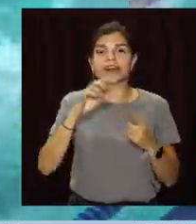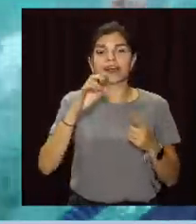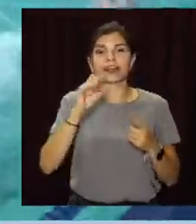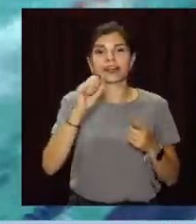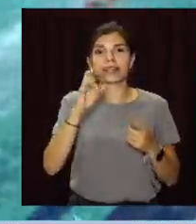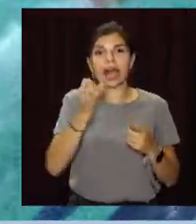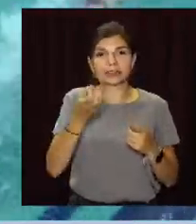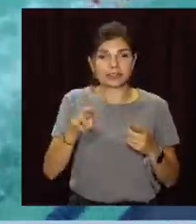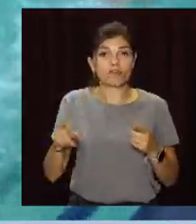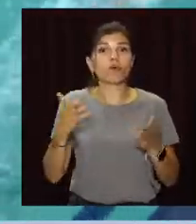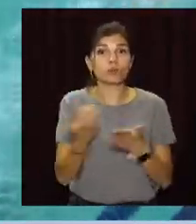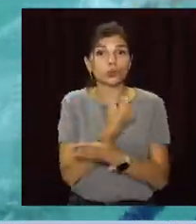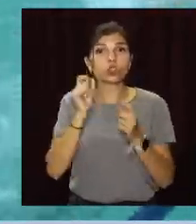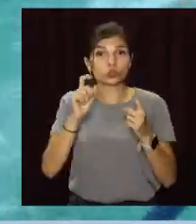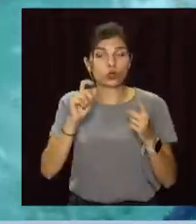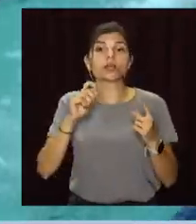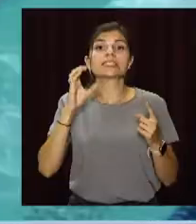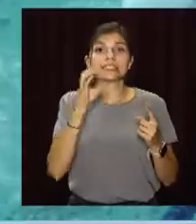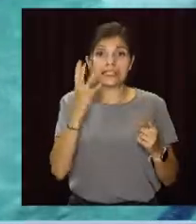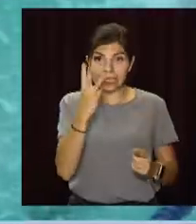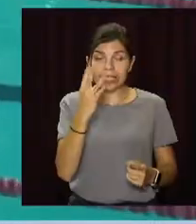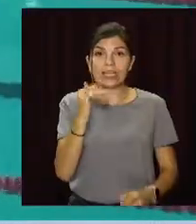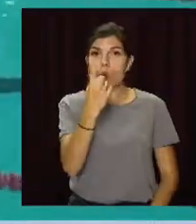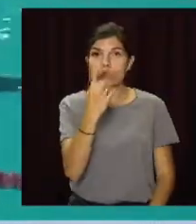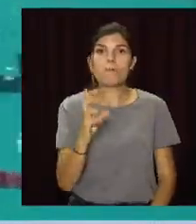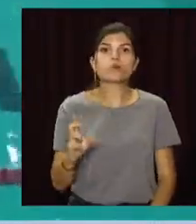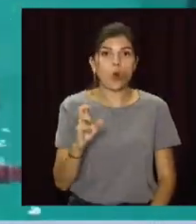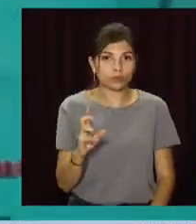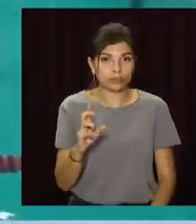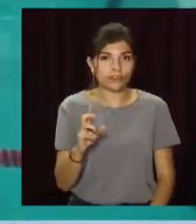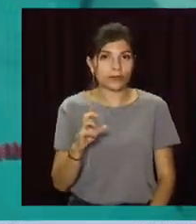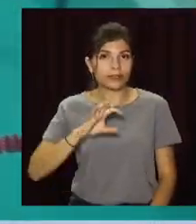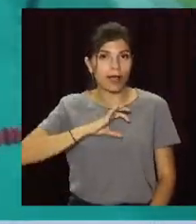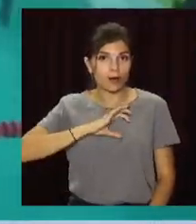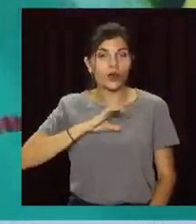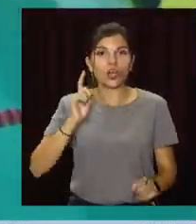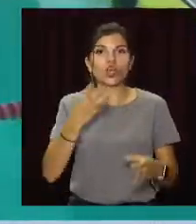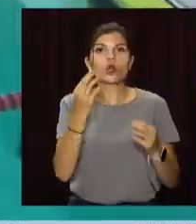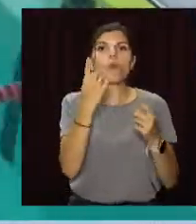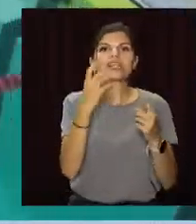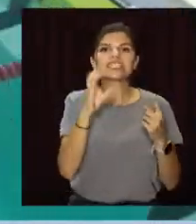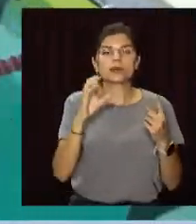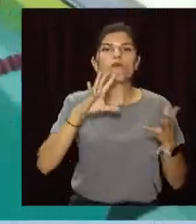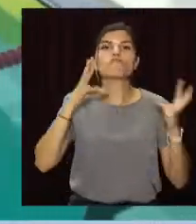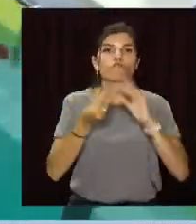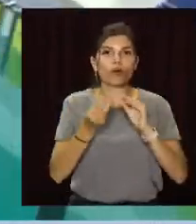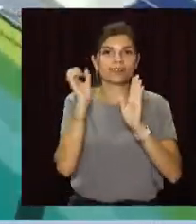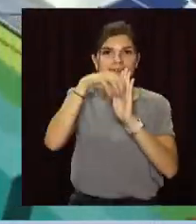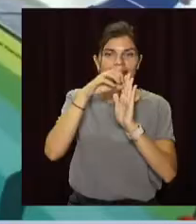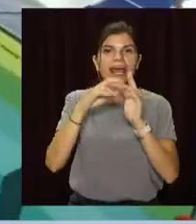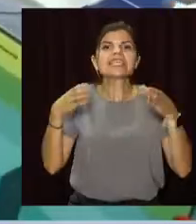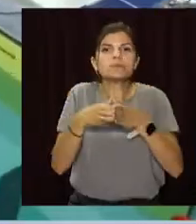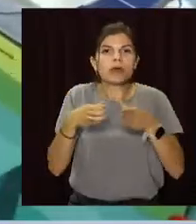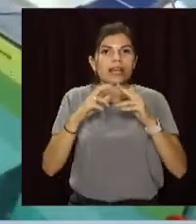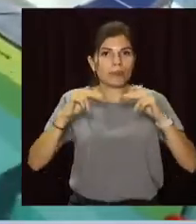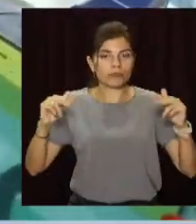Михалевич. Плавчиня виборола золоту, 3 срібні та 1 бронзову нагороду. Ще по одній срібній медалі в загальну скарбничку збірної